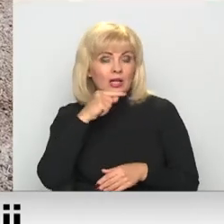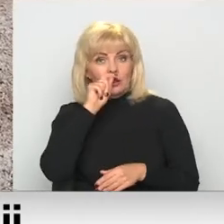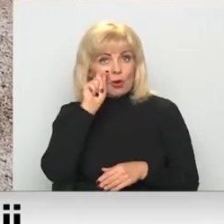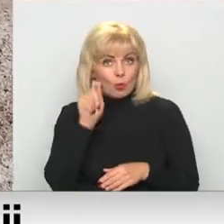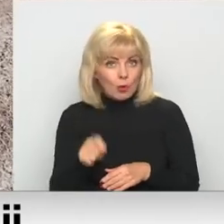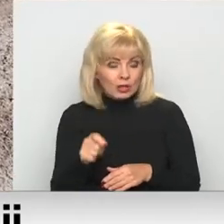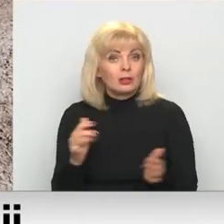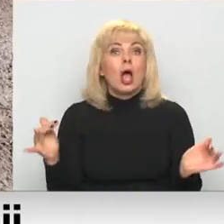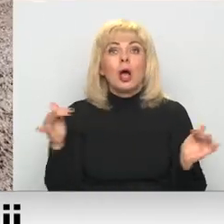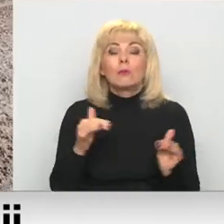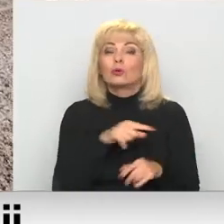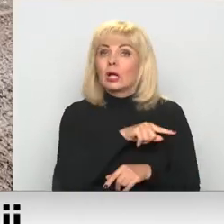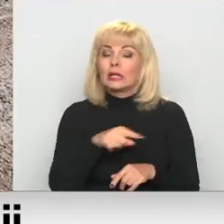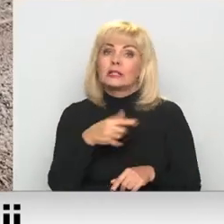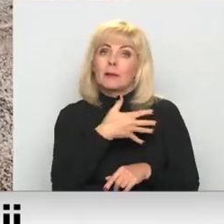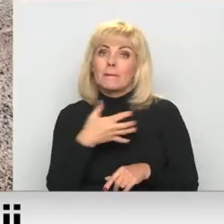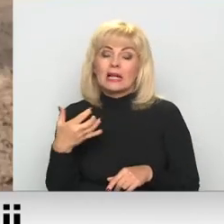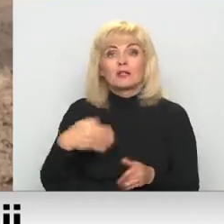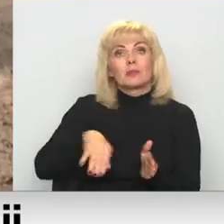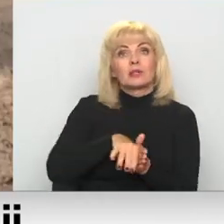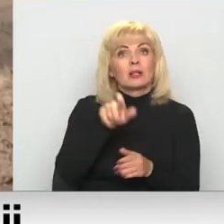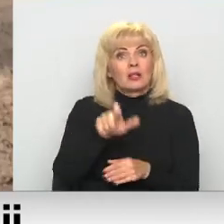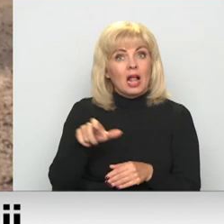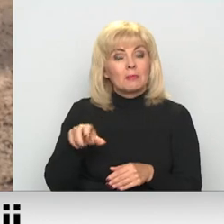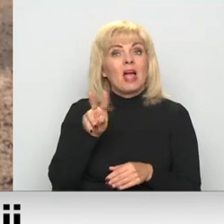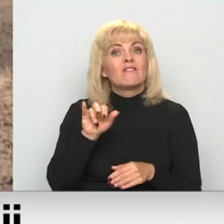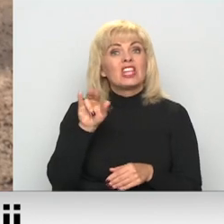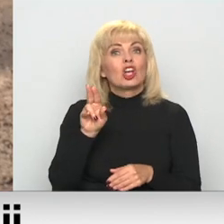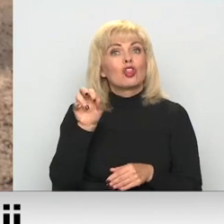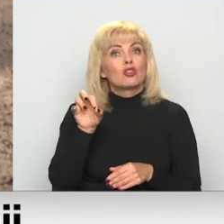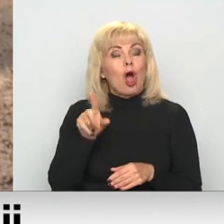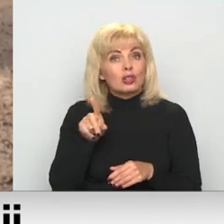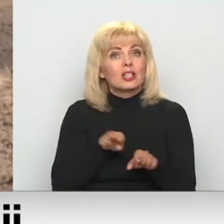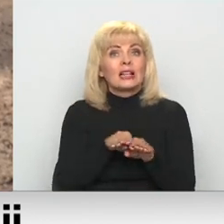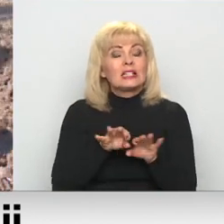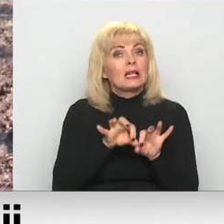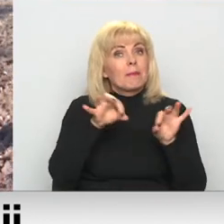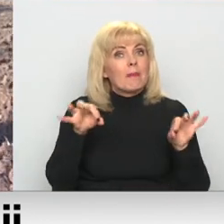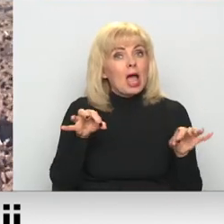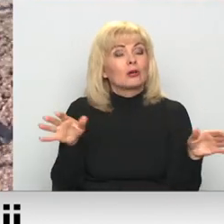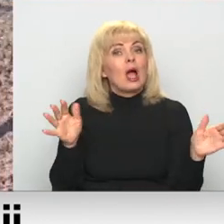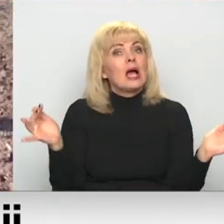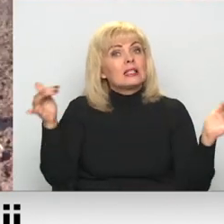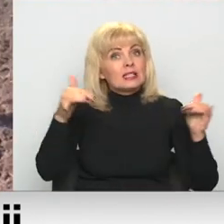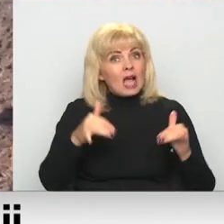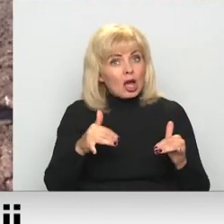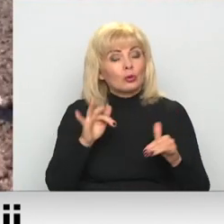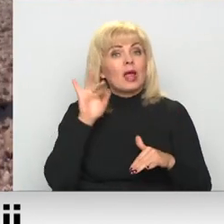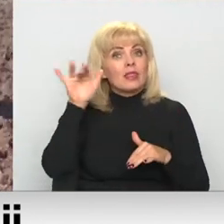un pulcē līdz pat 500 dalībniekiem. Viktors uzsver, kā līdzīgā mēroga sajietus nākotnē